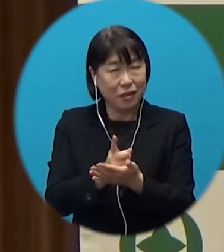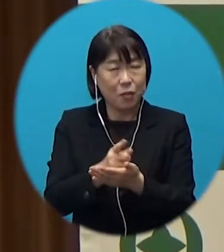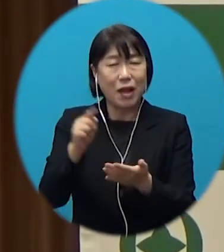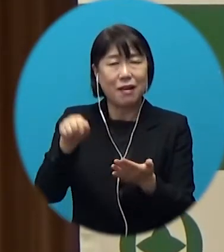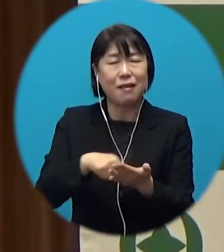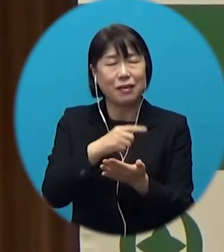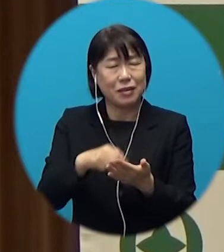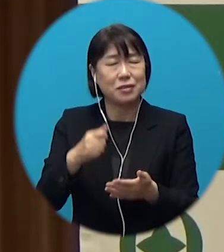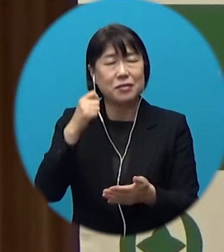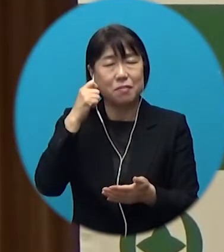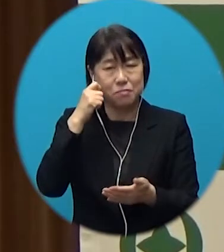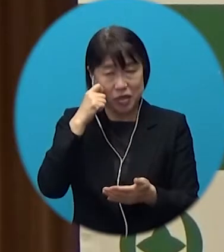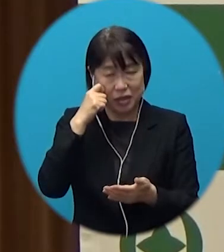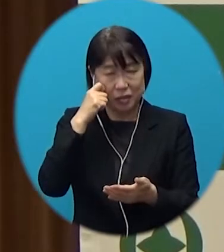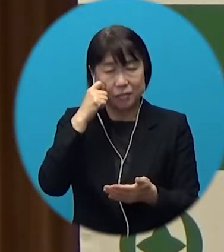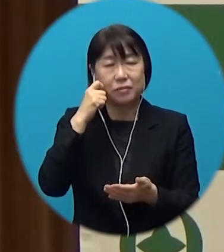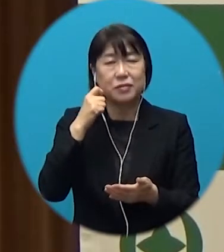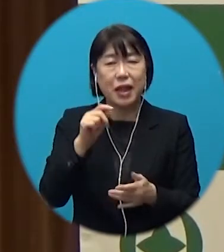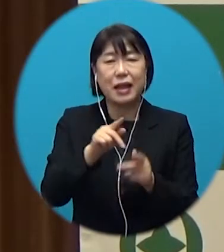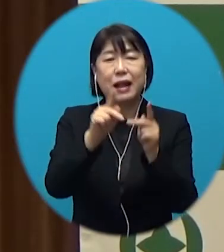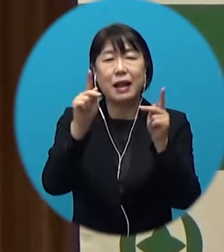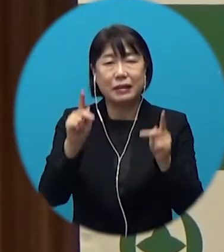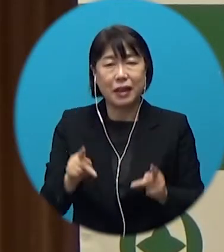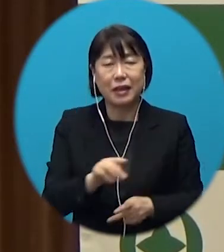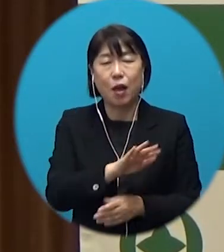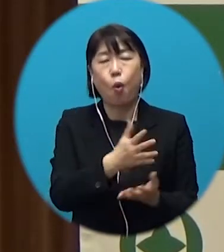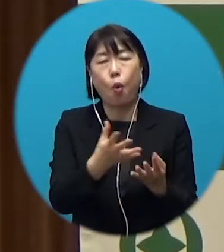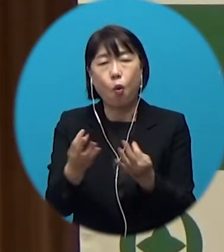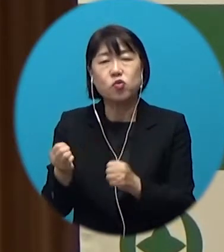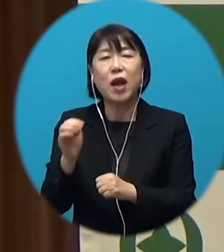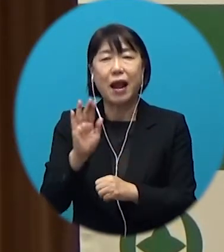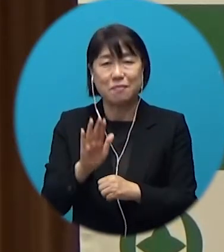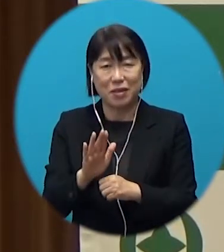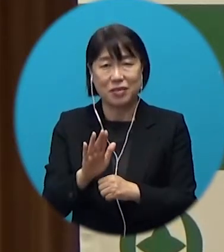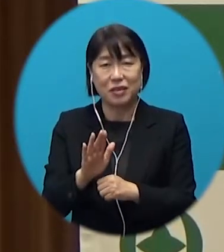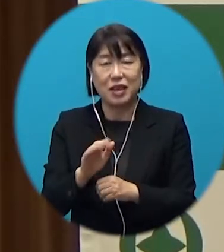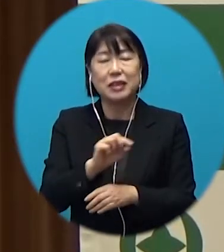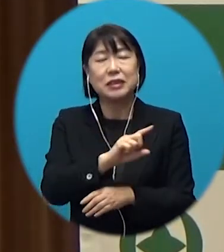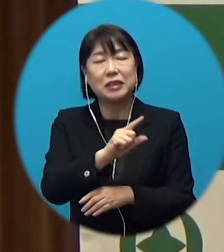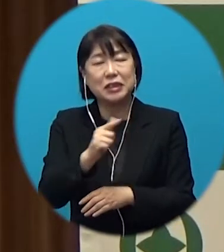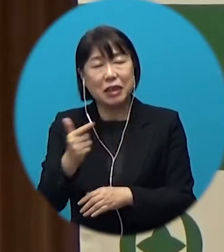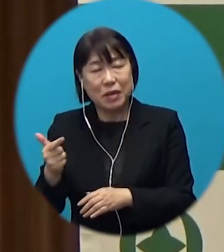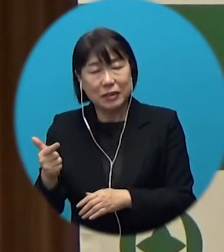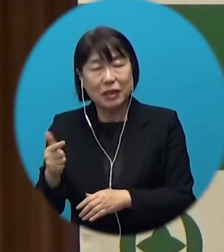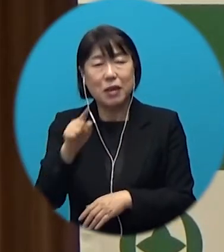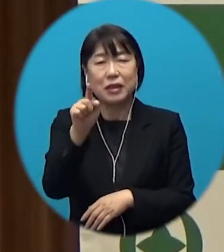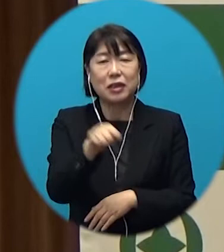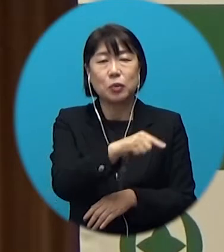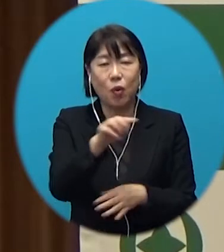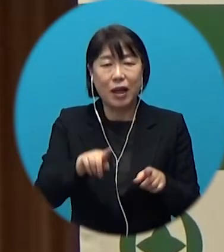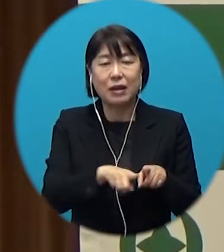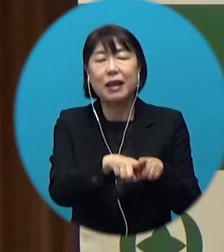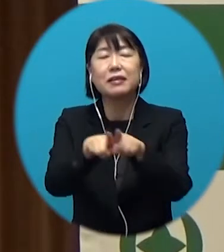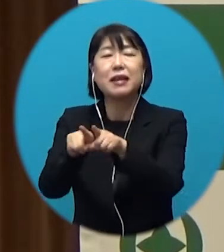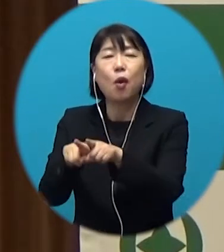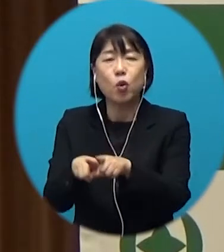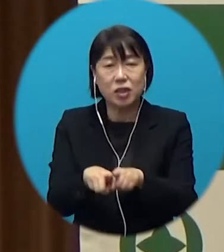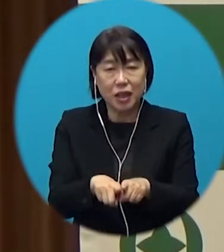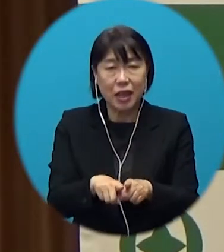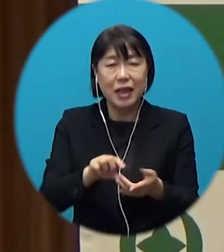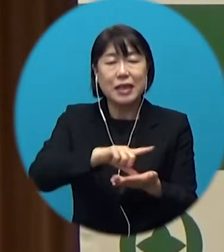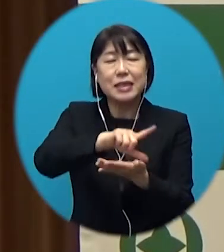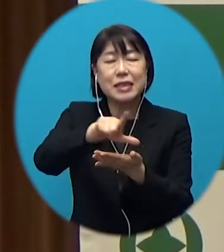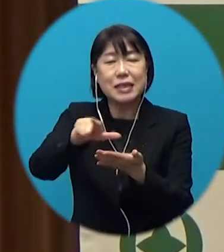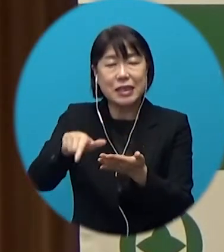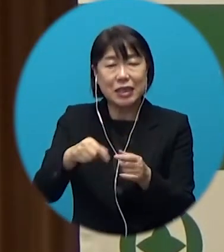な課題が大きくなってきておりますので、さまざまな主体が連携することでですね、市民の課